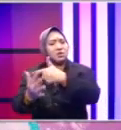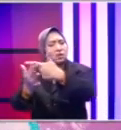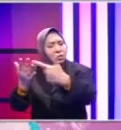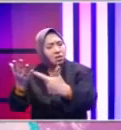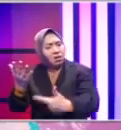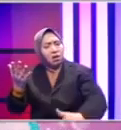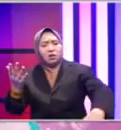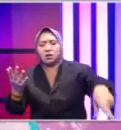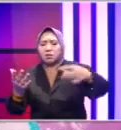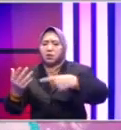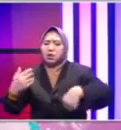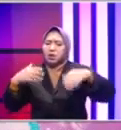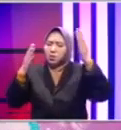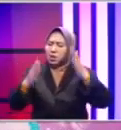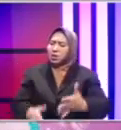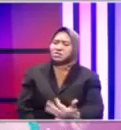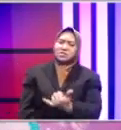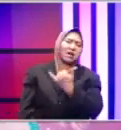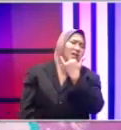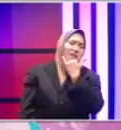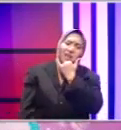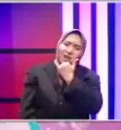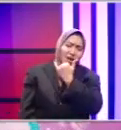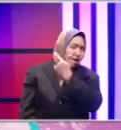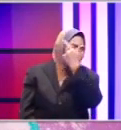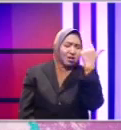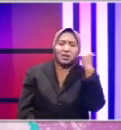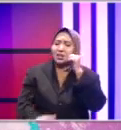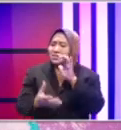kum mint Nisa